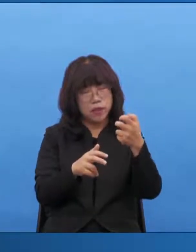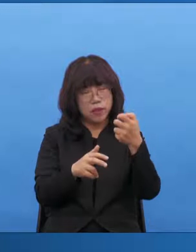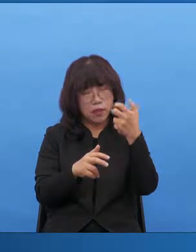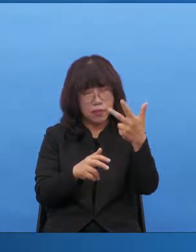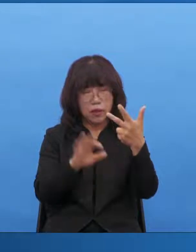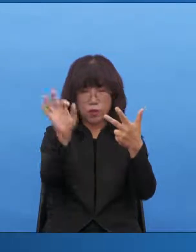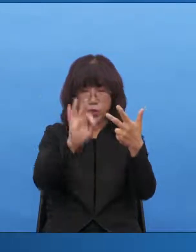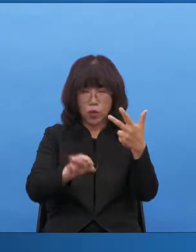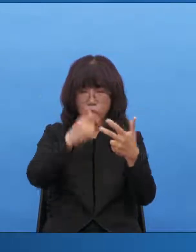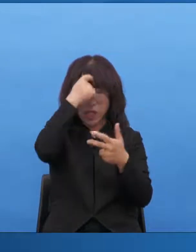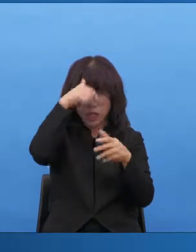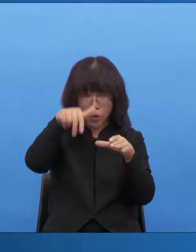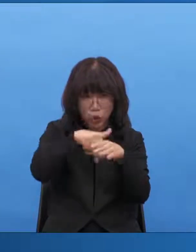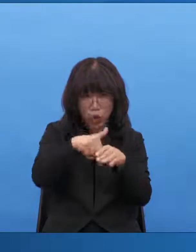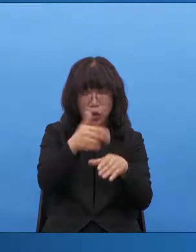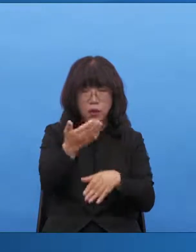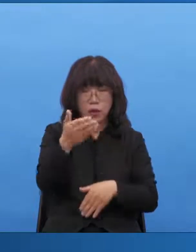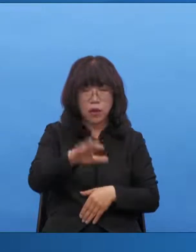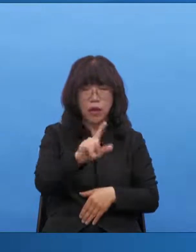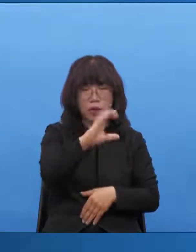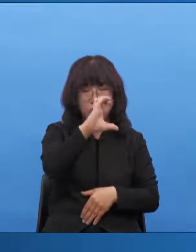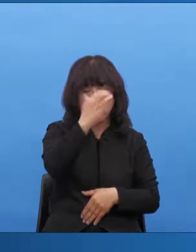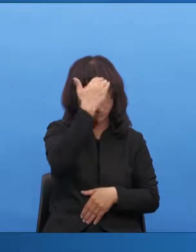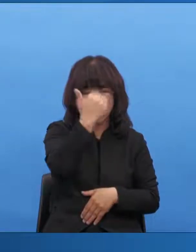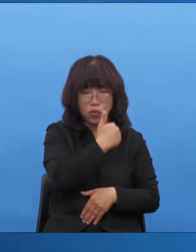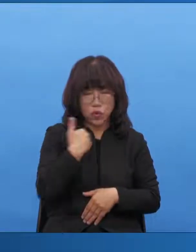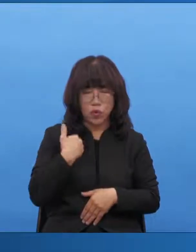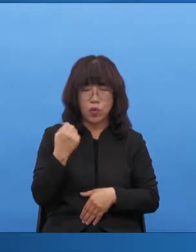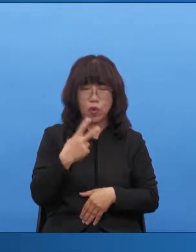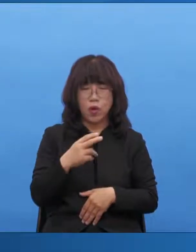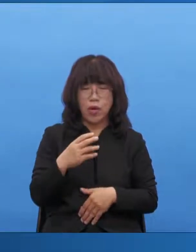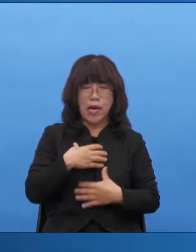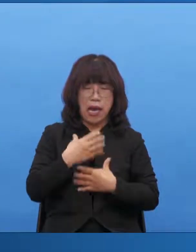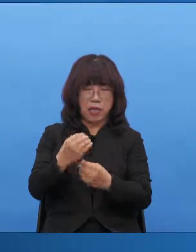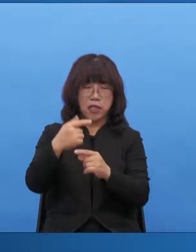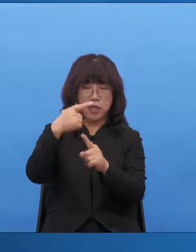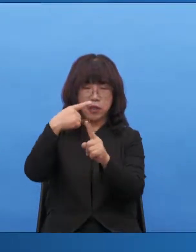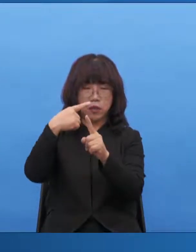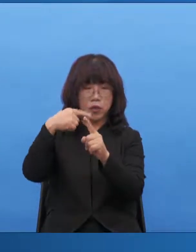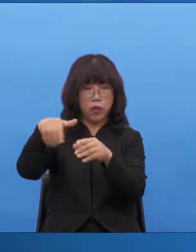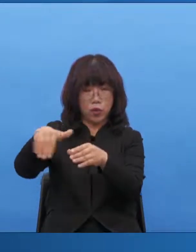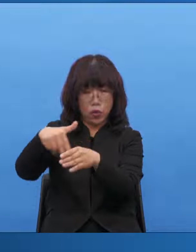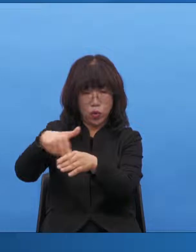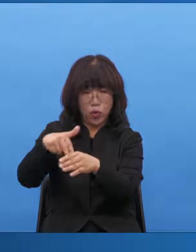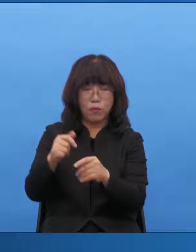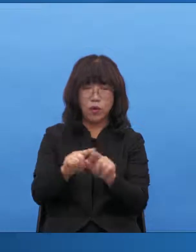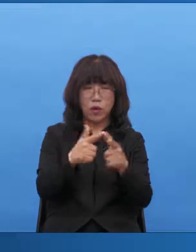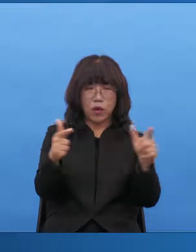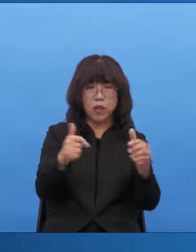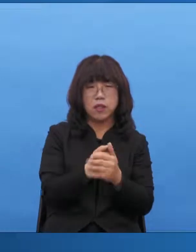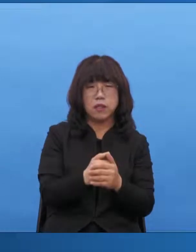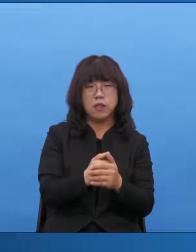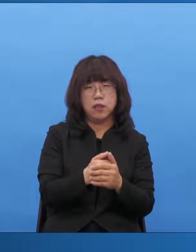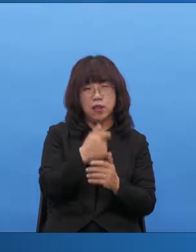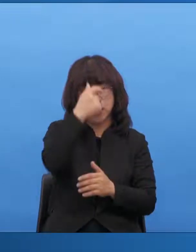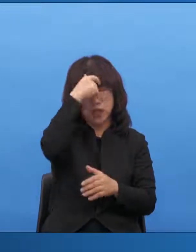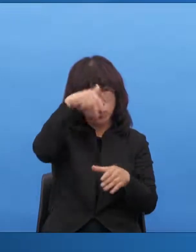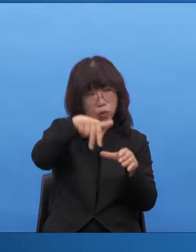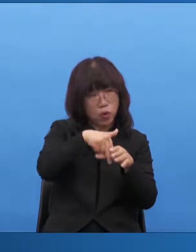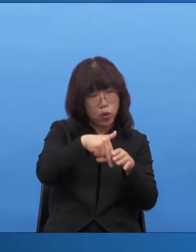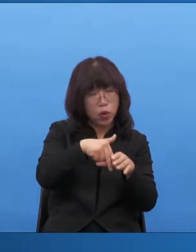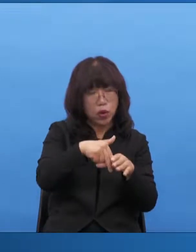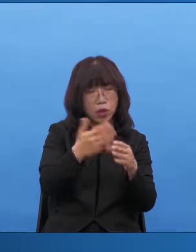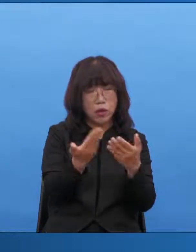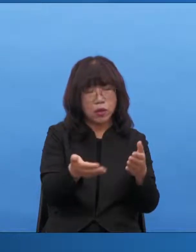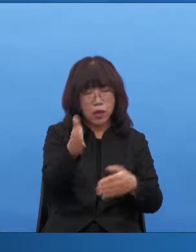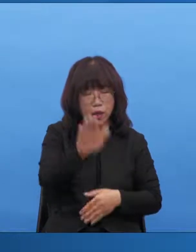장로교, 제7 안식교 등의 비율이 40% 이상 되고 26% 이상의 응답자들은 기타 기독교인으로 분류되어 실질적으로는